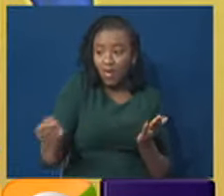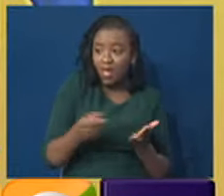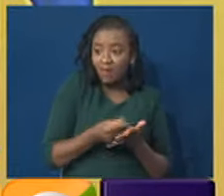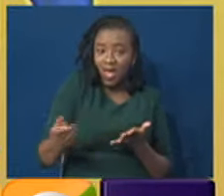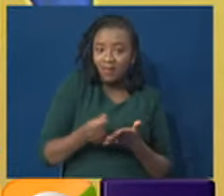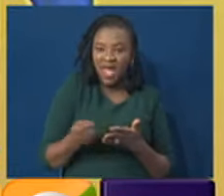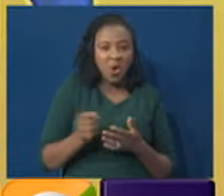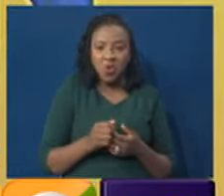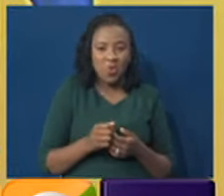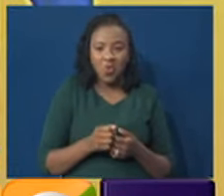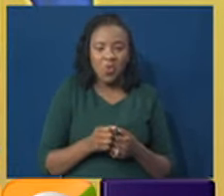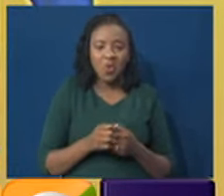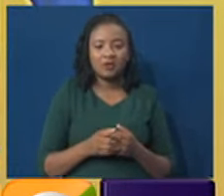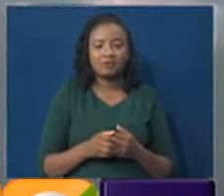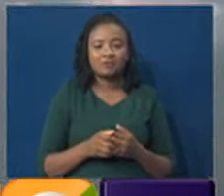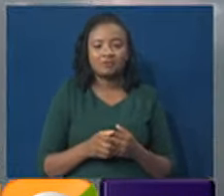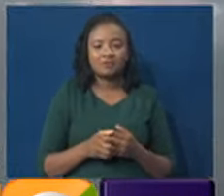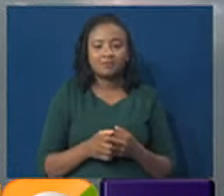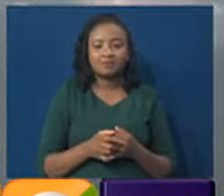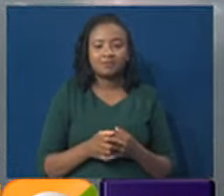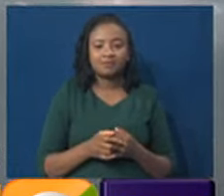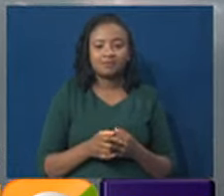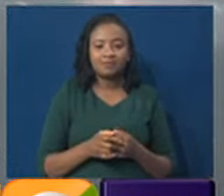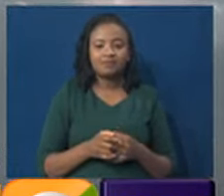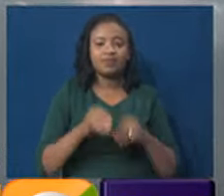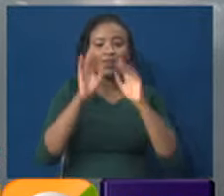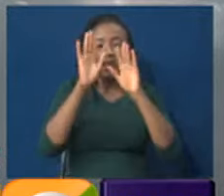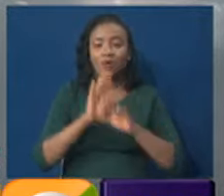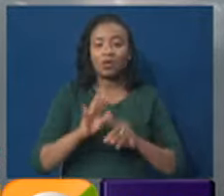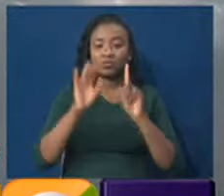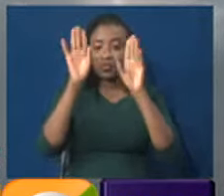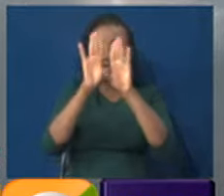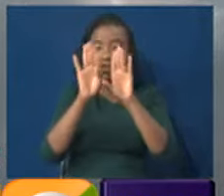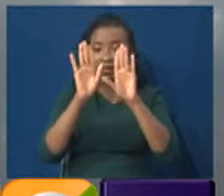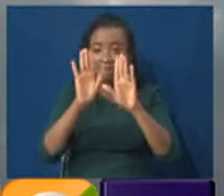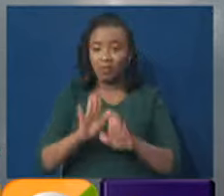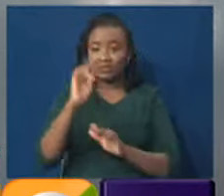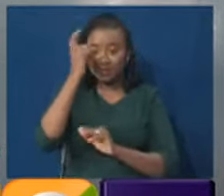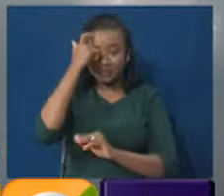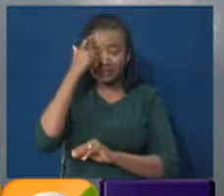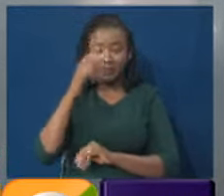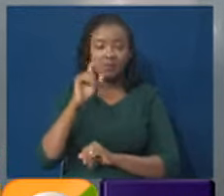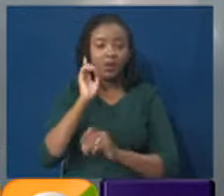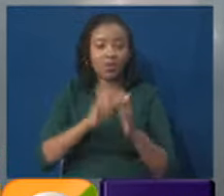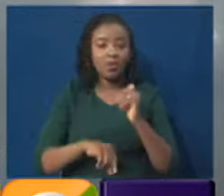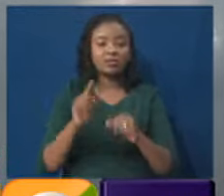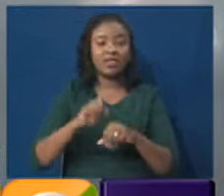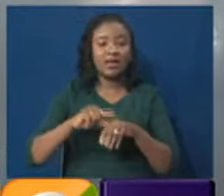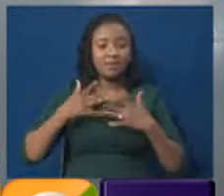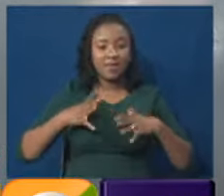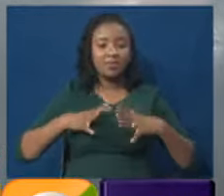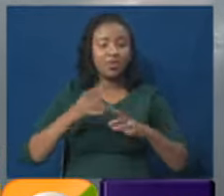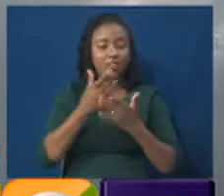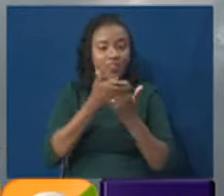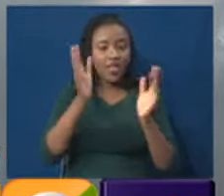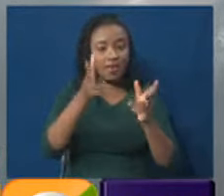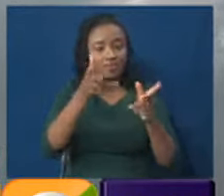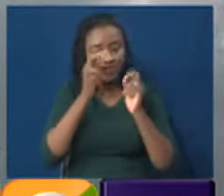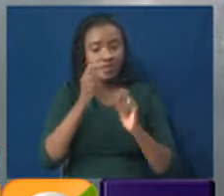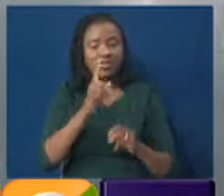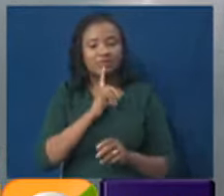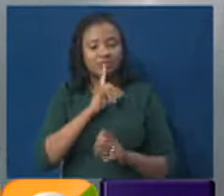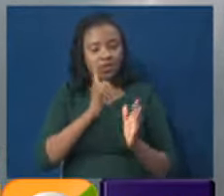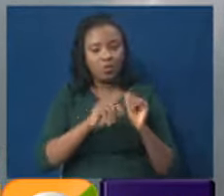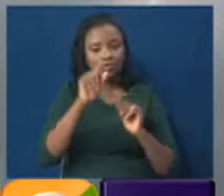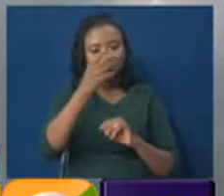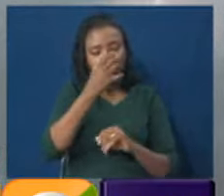katika kampeni yenu mkieleza bayana kila katika safari ya kampeni kwamba tutakapoingia tunajua tatizo liko wapi, tutashukisha bei ya mafuta.